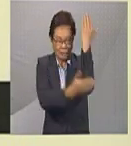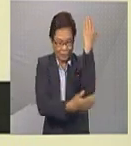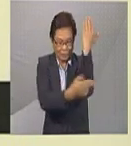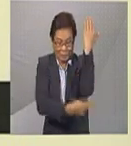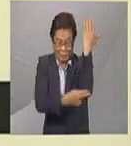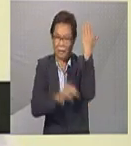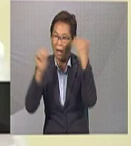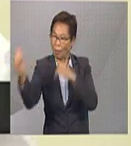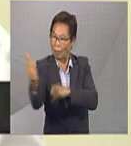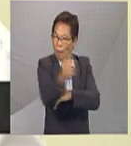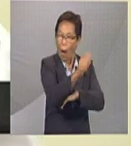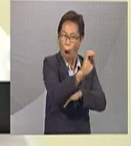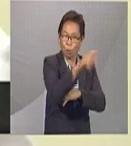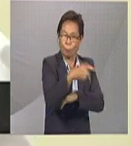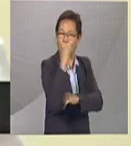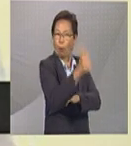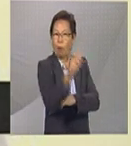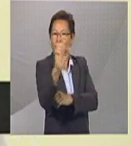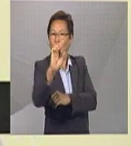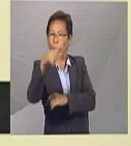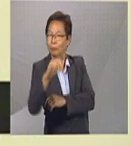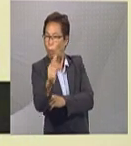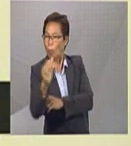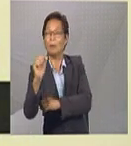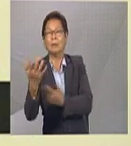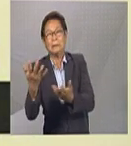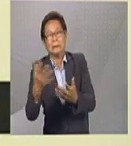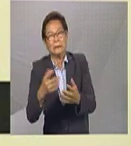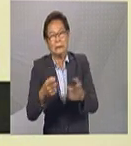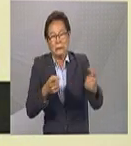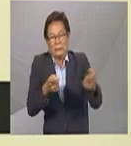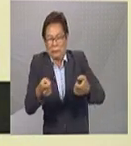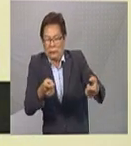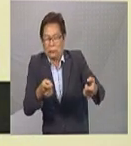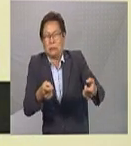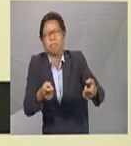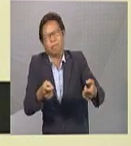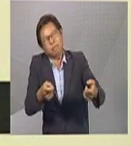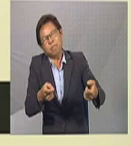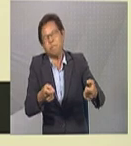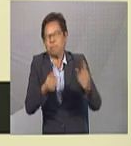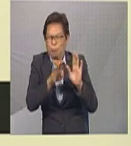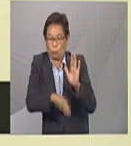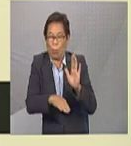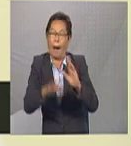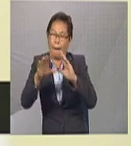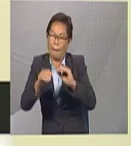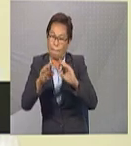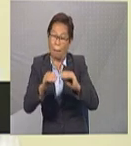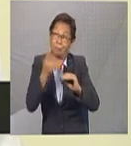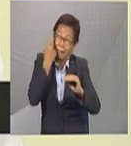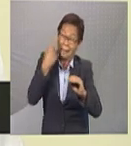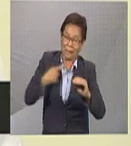mereka sendiri dan sebagainya. Mungkin dari segi penjelasan tu kadang-kadang agak kurang, ya. Dan mesyuarat telah pun bersetuju